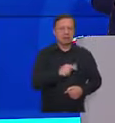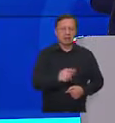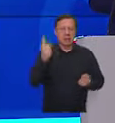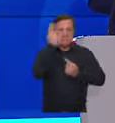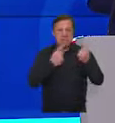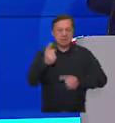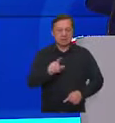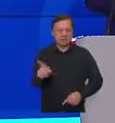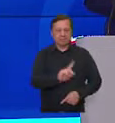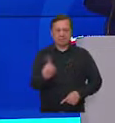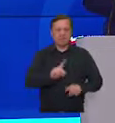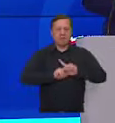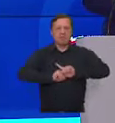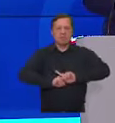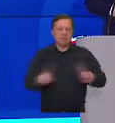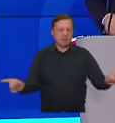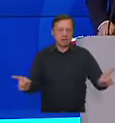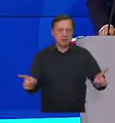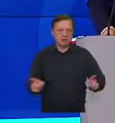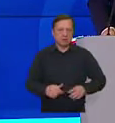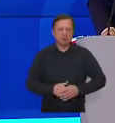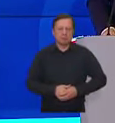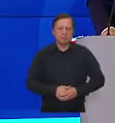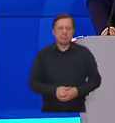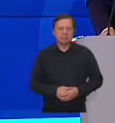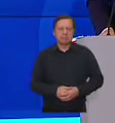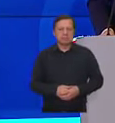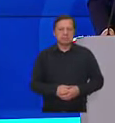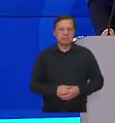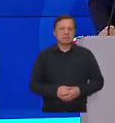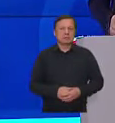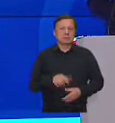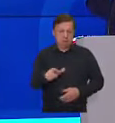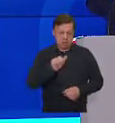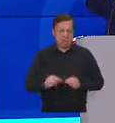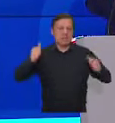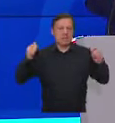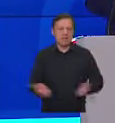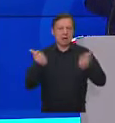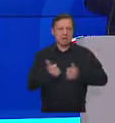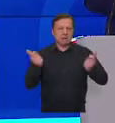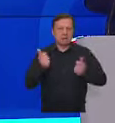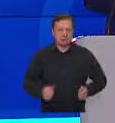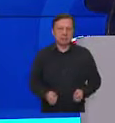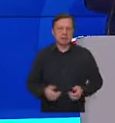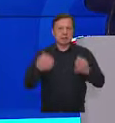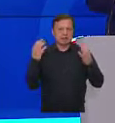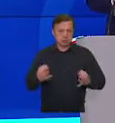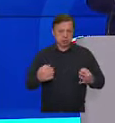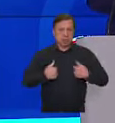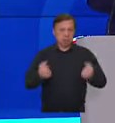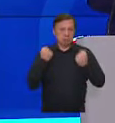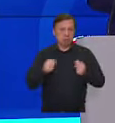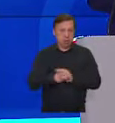myśleniem obcym. To nie jest właściwe podejście do tematu. Ono może być niebezpieczne, dlatego jadąc dzisiaj do pracy,